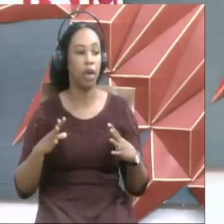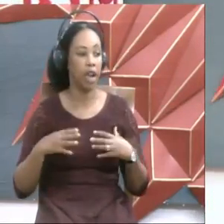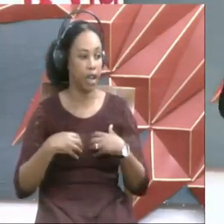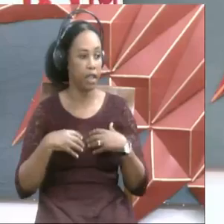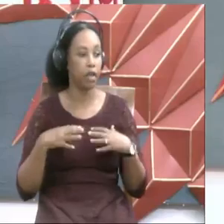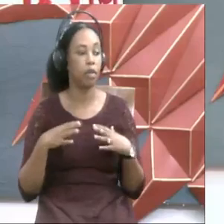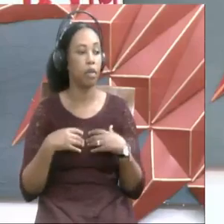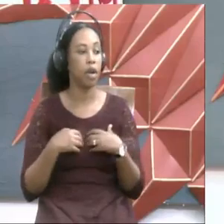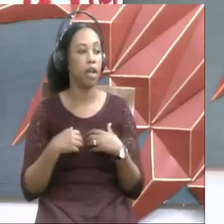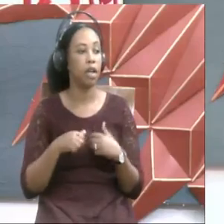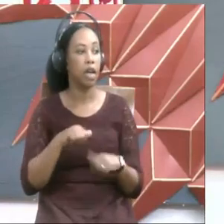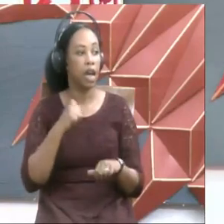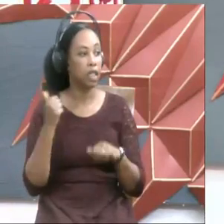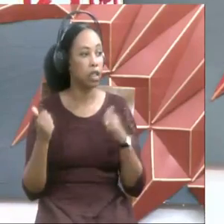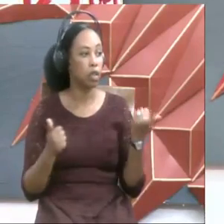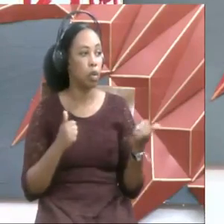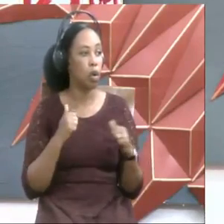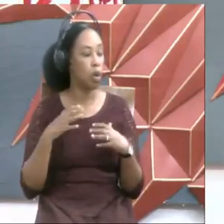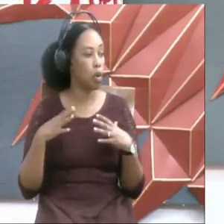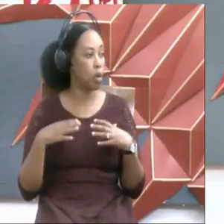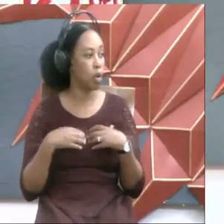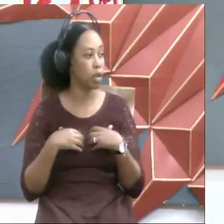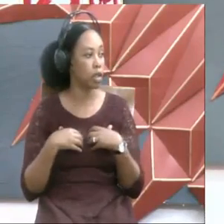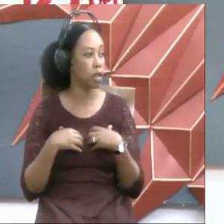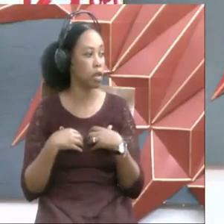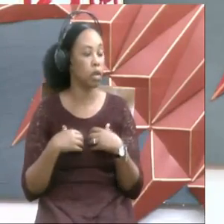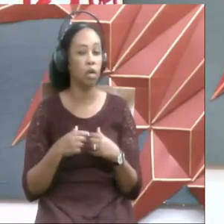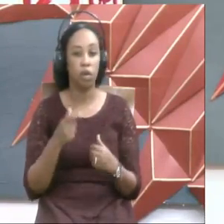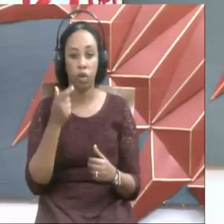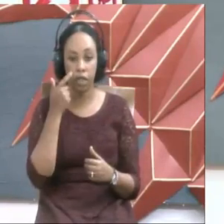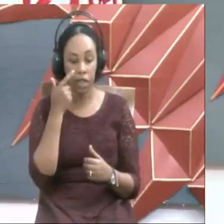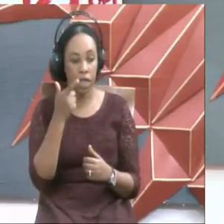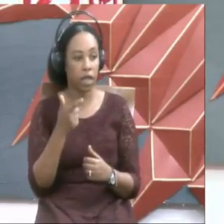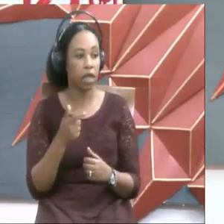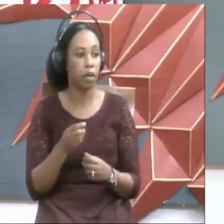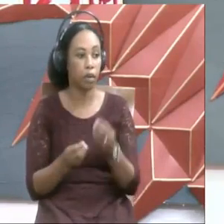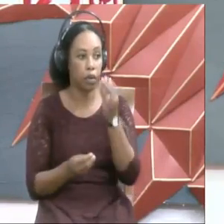bwoko bw'inyamaswa, uzareba burisha hamwe.